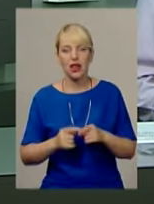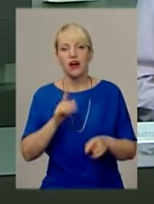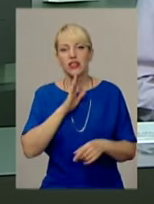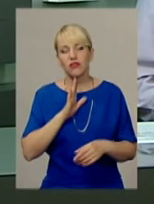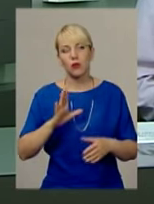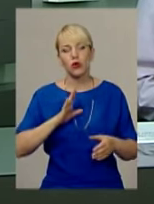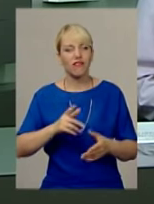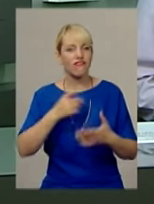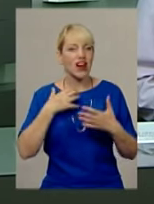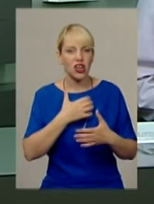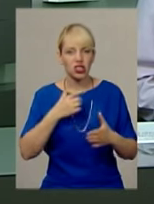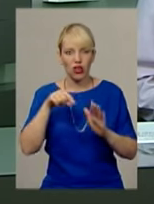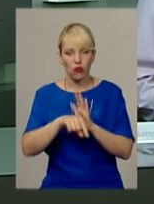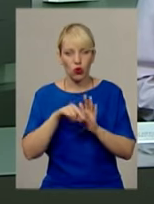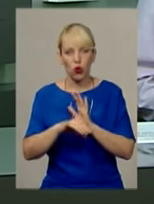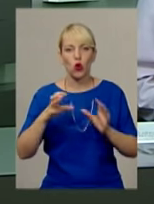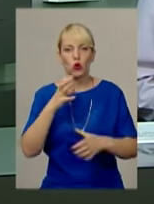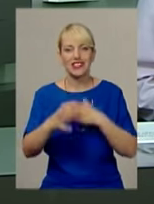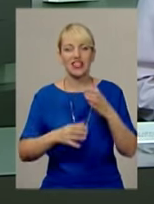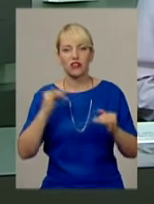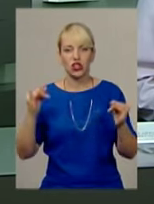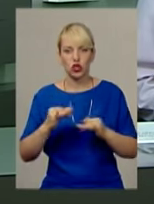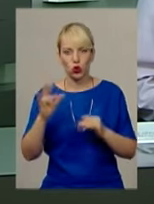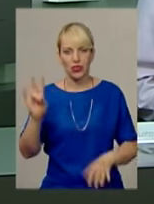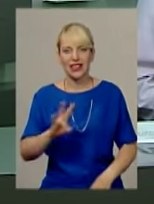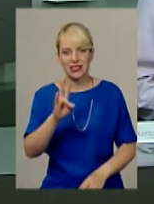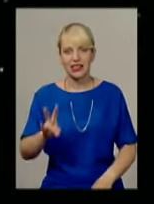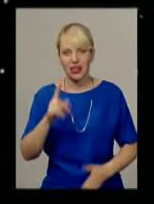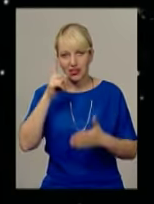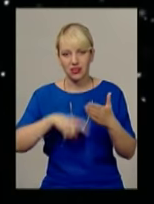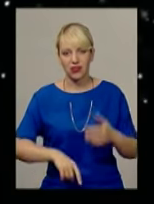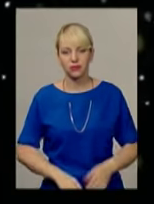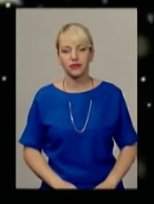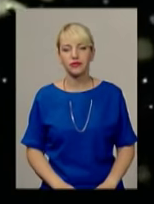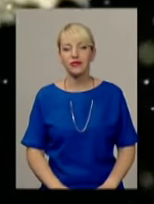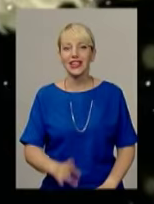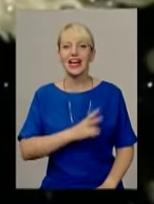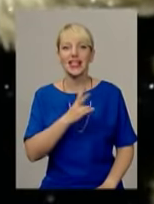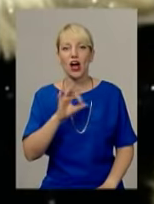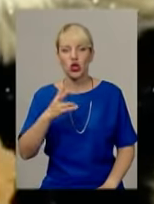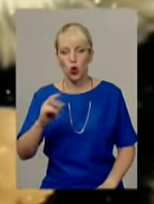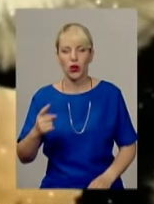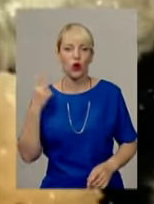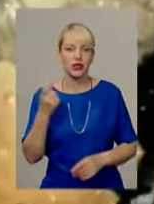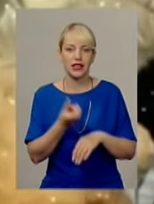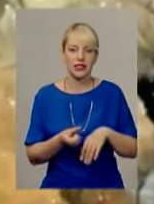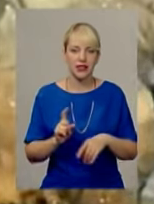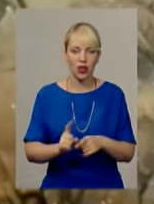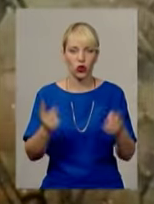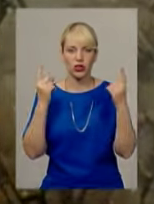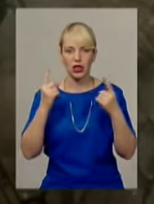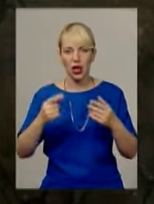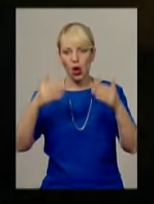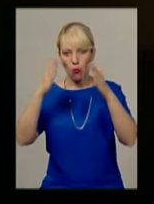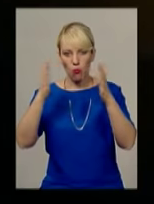вона зіграла досить важливу роль у світовій історії християнства. Княгиня Ольга – одна з найодіозніших